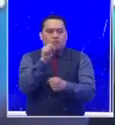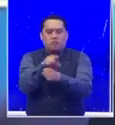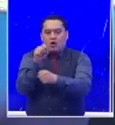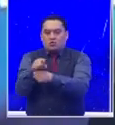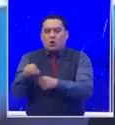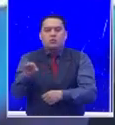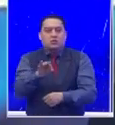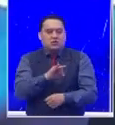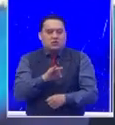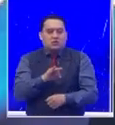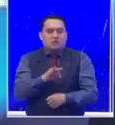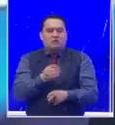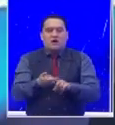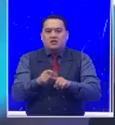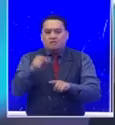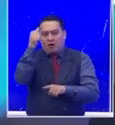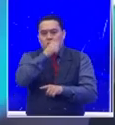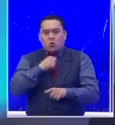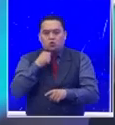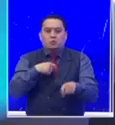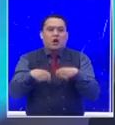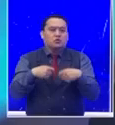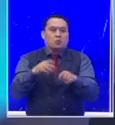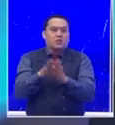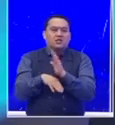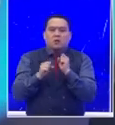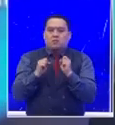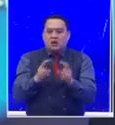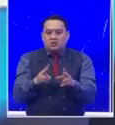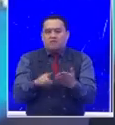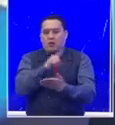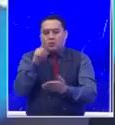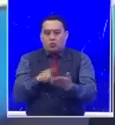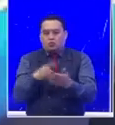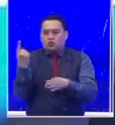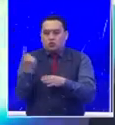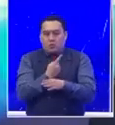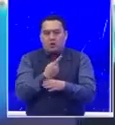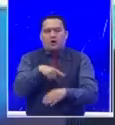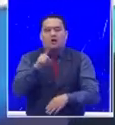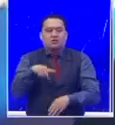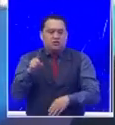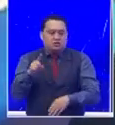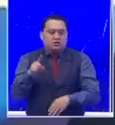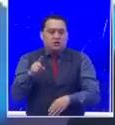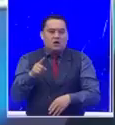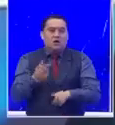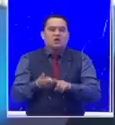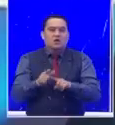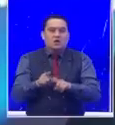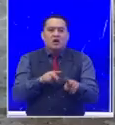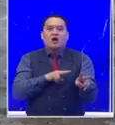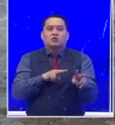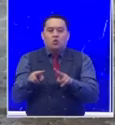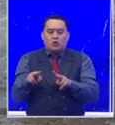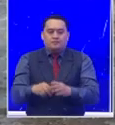акимам областей. Вот. В этом вопросе вопрос продовольственной безопасности – это вопрос номер один. Поэтому это вопрос сегодня на